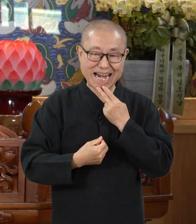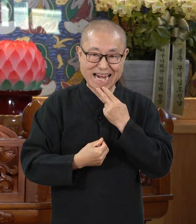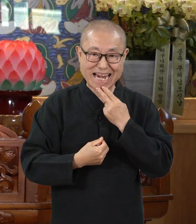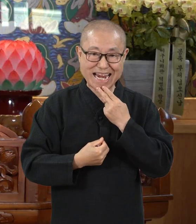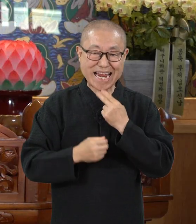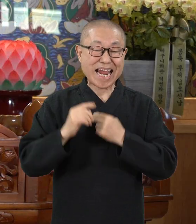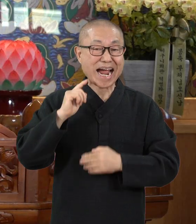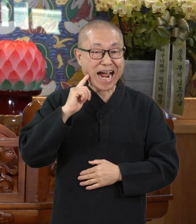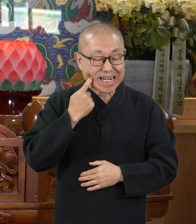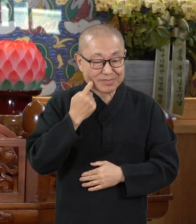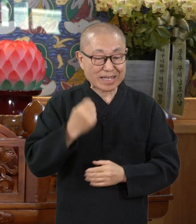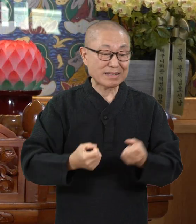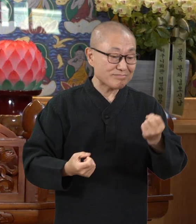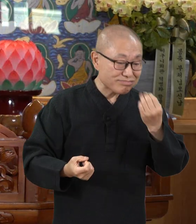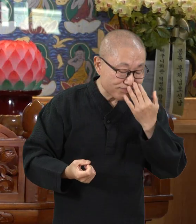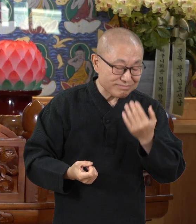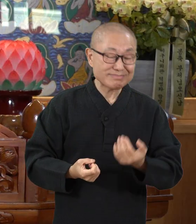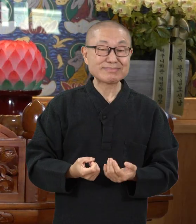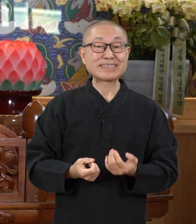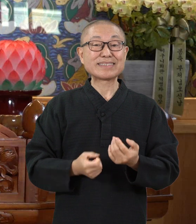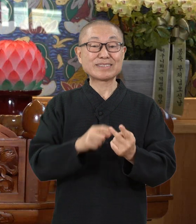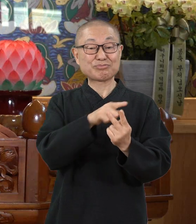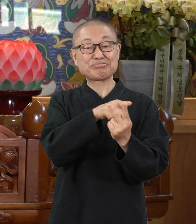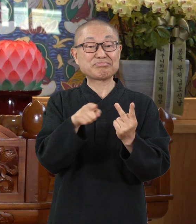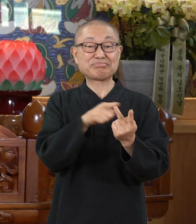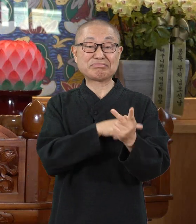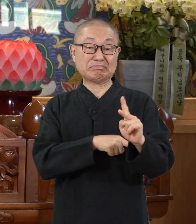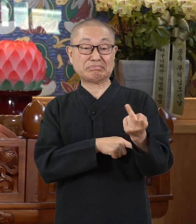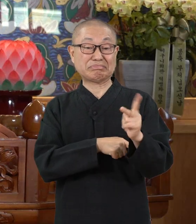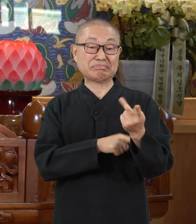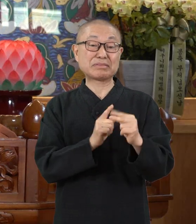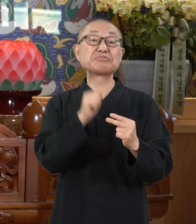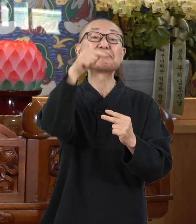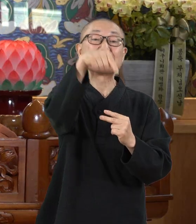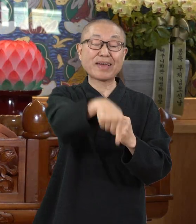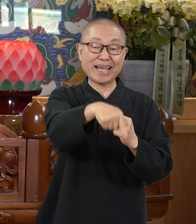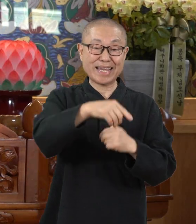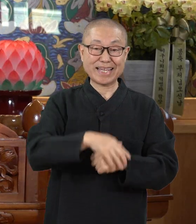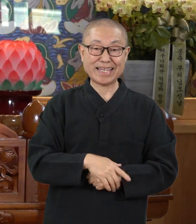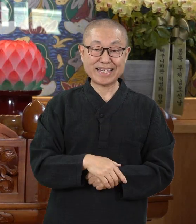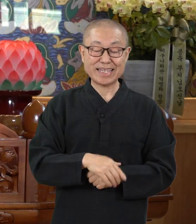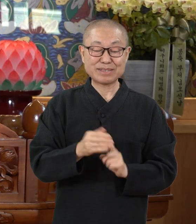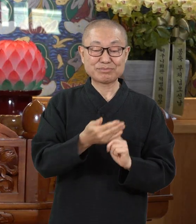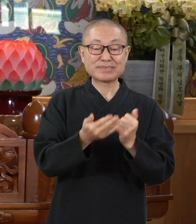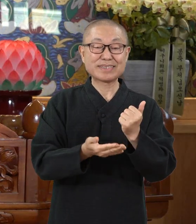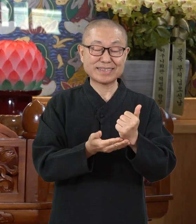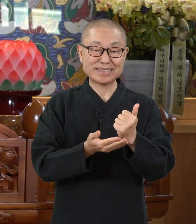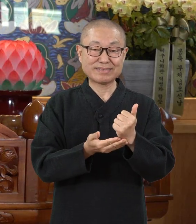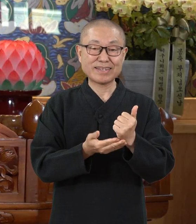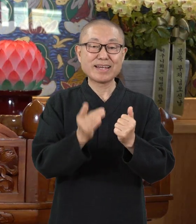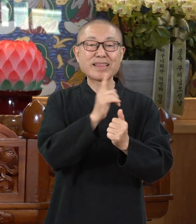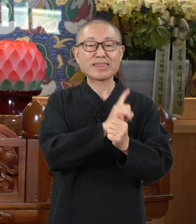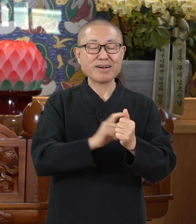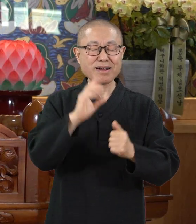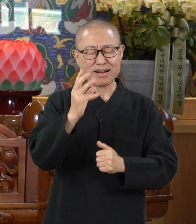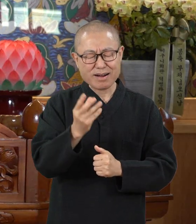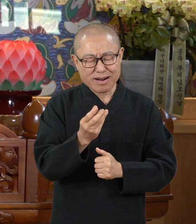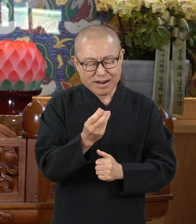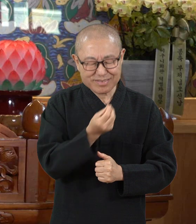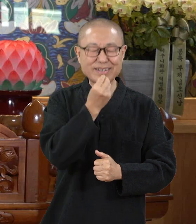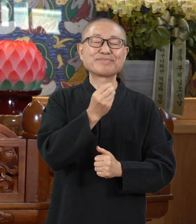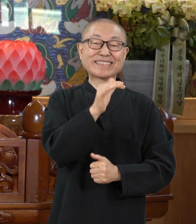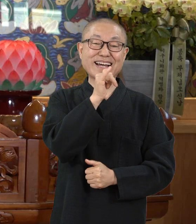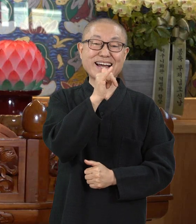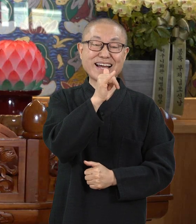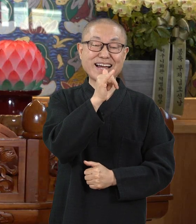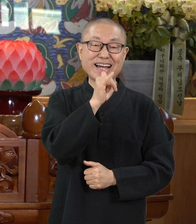뭐 아름다움과 아름답지 않은 그러한 삶 그 너머에 부처님께서는 더 거룩한 삶이